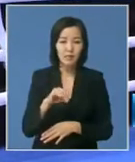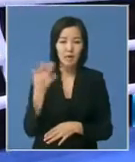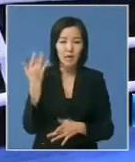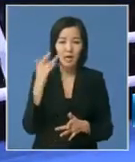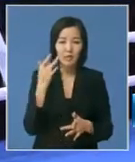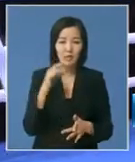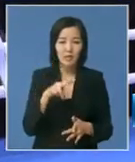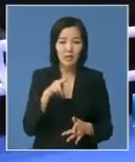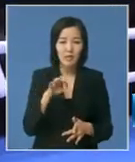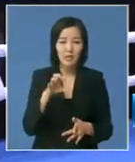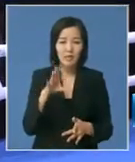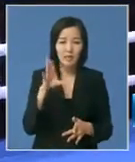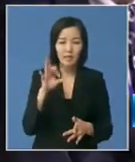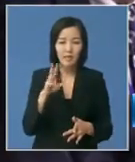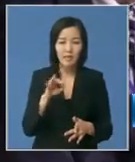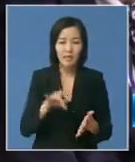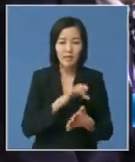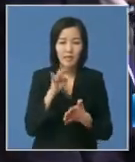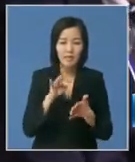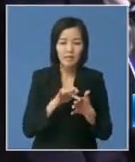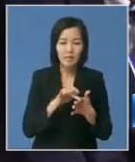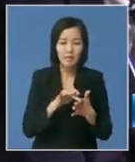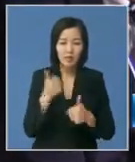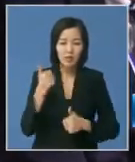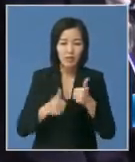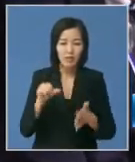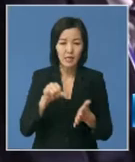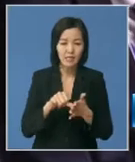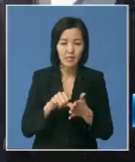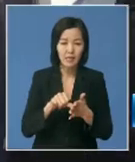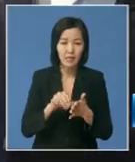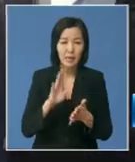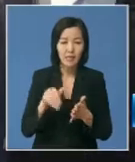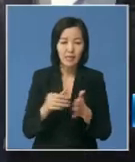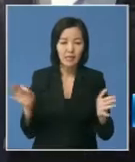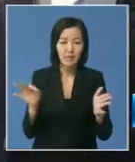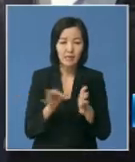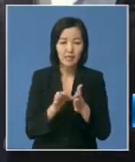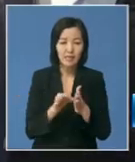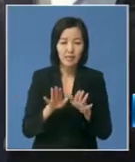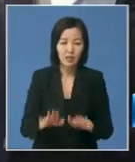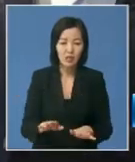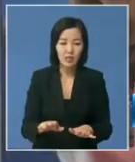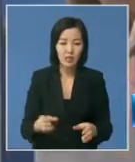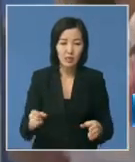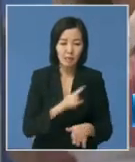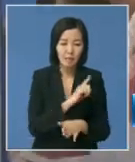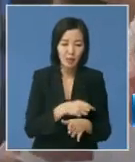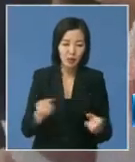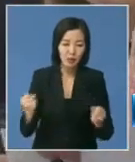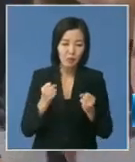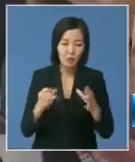Ақыштың Лас-Вегас қаласына жол тартатын болады. Үйімдастырушылардың айтуынша, реалити-шоудың басты мақсаты жерлікті таланты жастарды